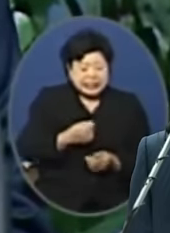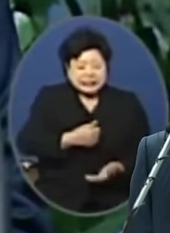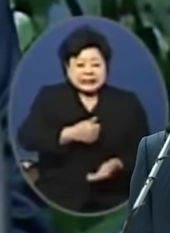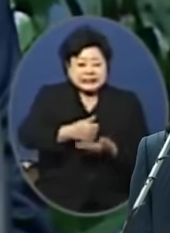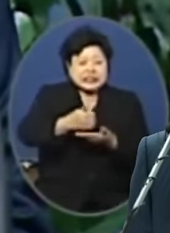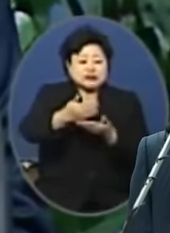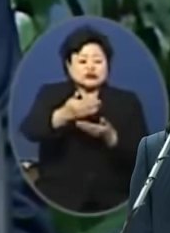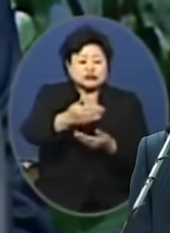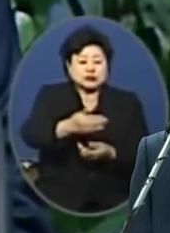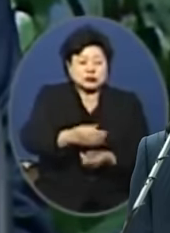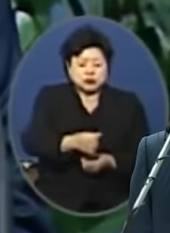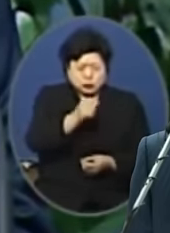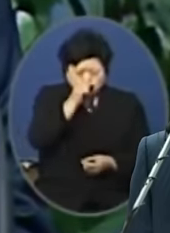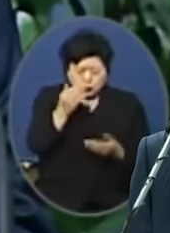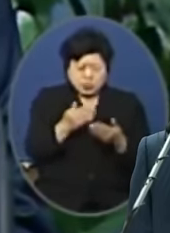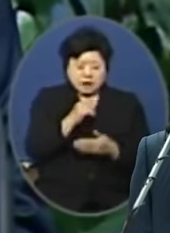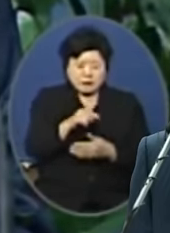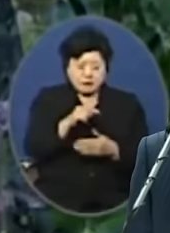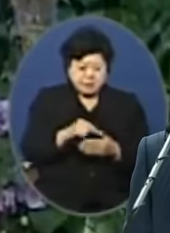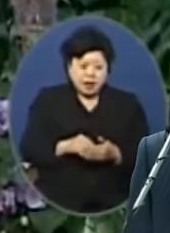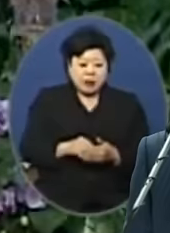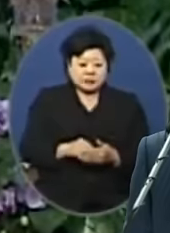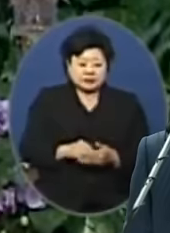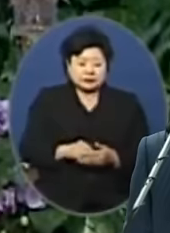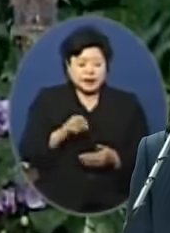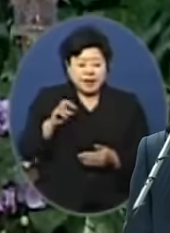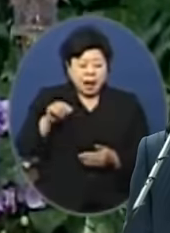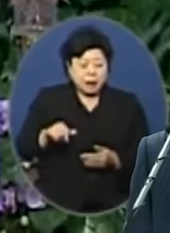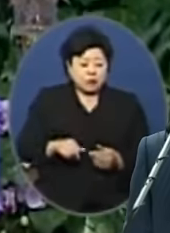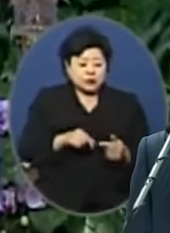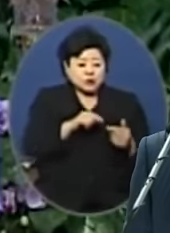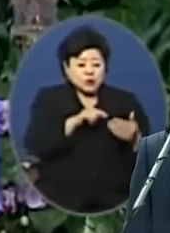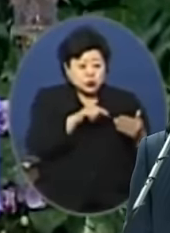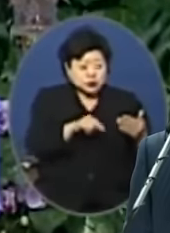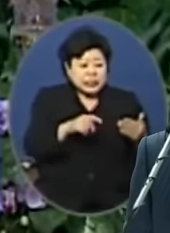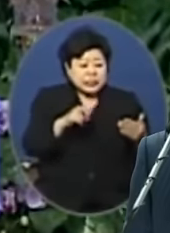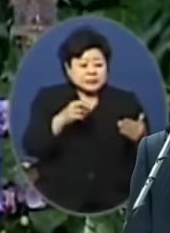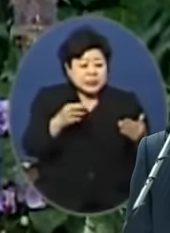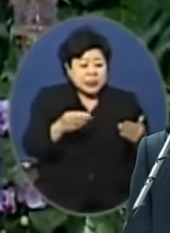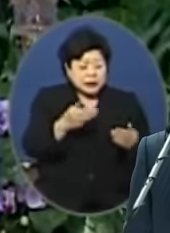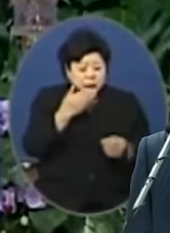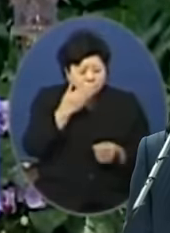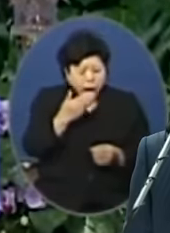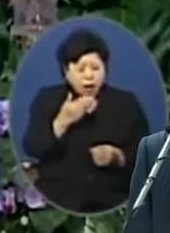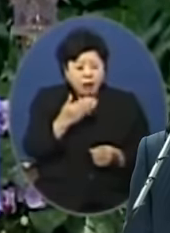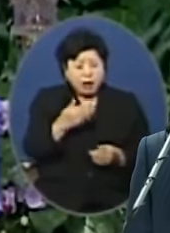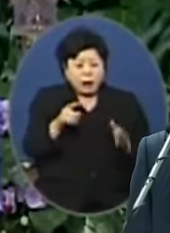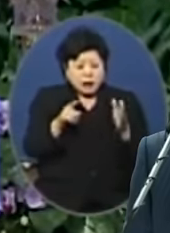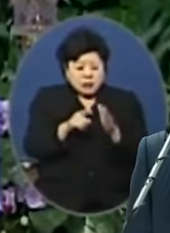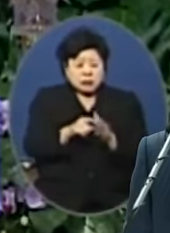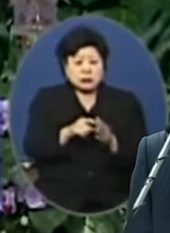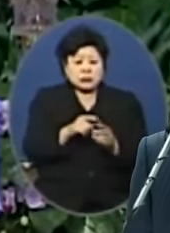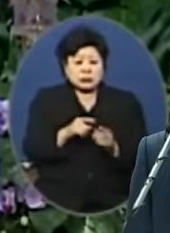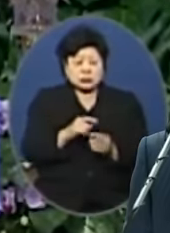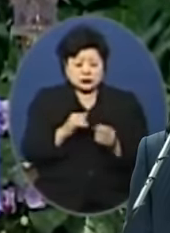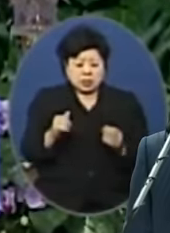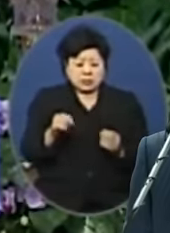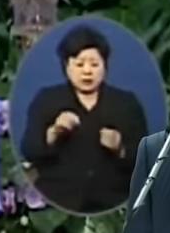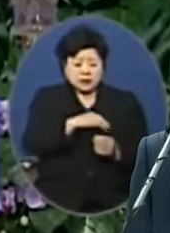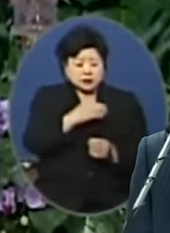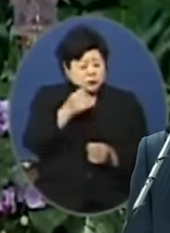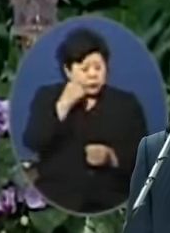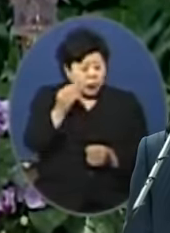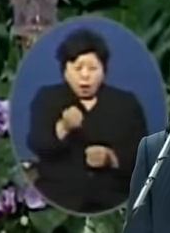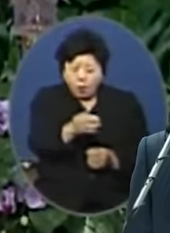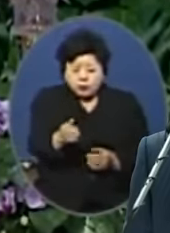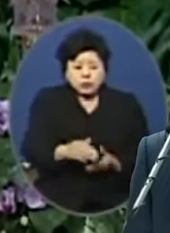칭찬하는 것 굉장히 좋은 일입니다. 마가복음 9장 23절에 할 수 있거든이 무슨 말이냐 믿는 자에게는 능치 못할 일이 없느니라. 자기가